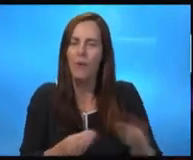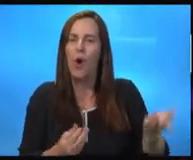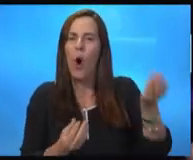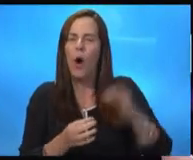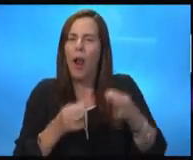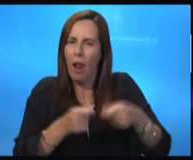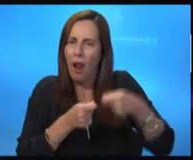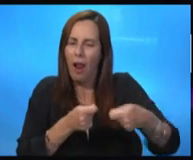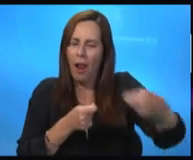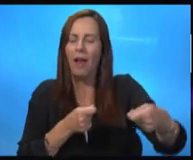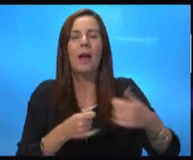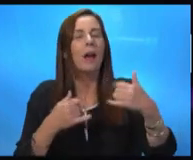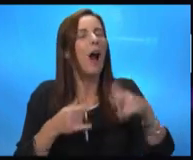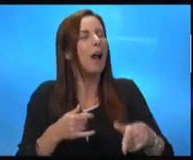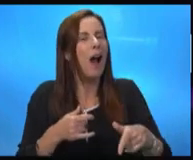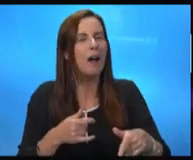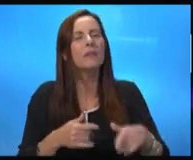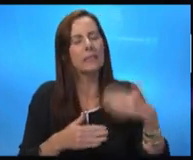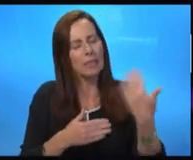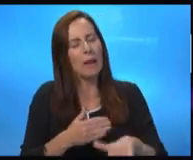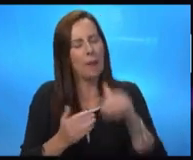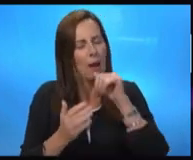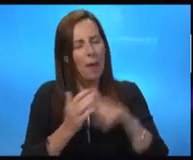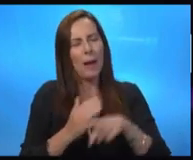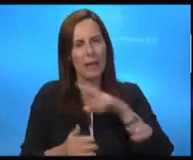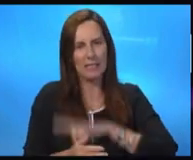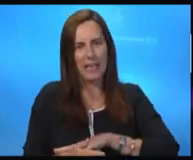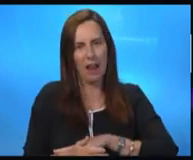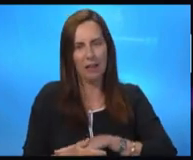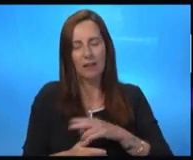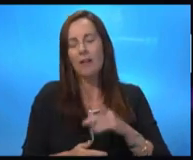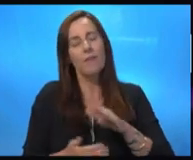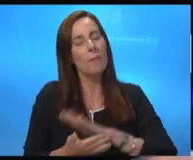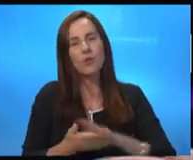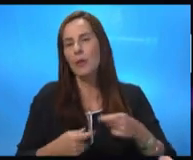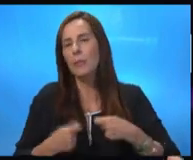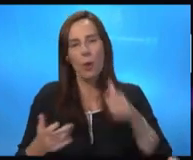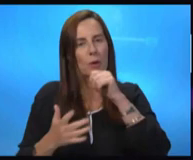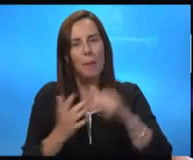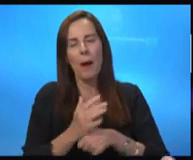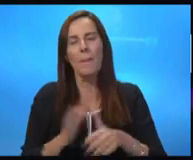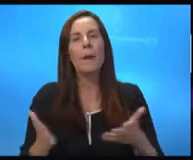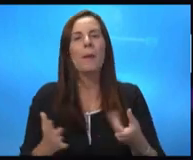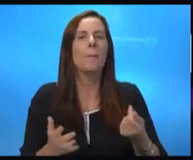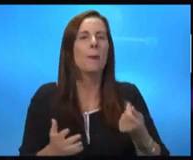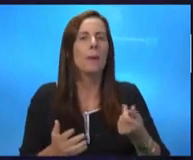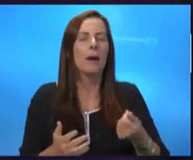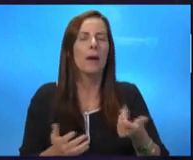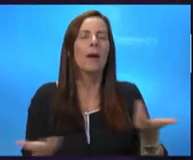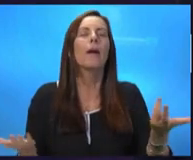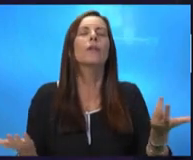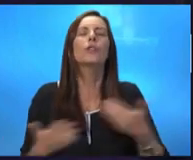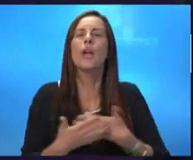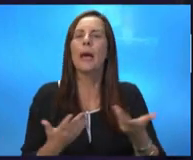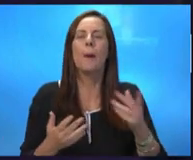נוספת. בשלב כזה או אחר תיגמר לבנק ישראל הסבלנות, והם פשוט ימכרו את הבנק הזה במה שנקרא מחירה כפויה, בלי שבעלי השליטה